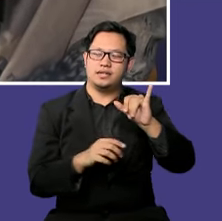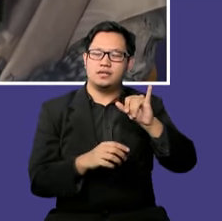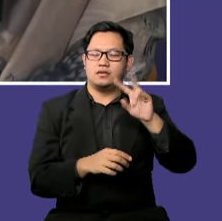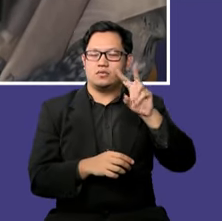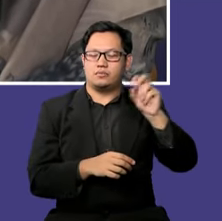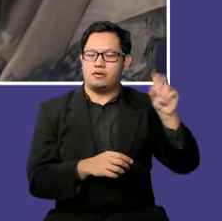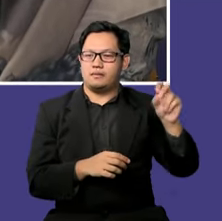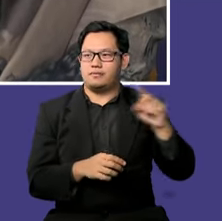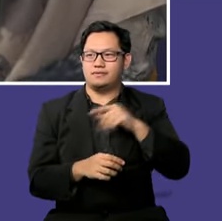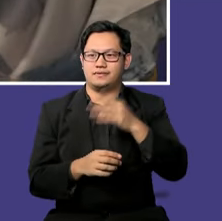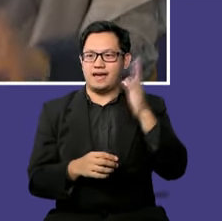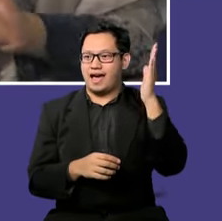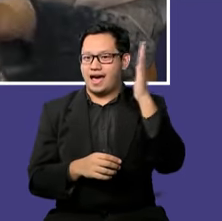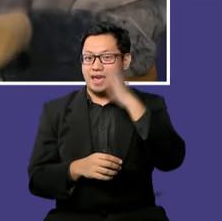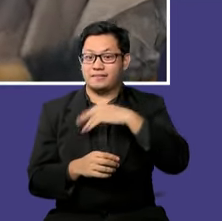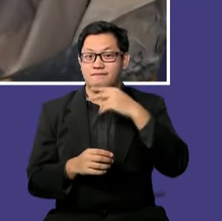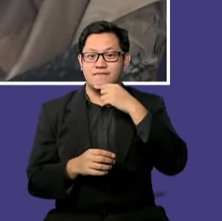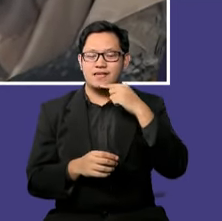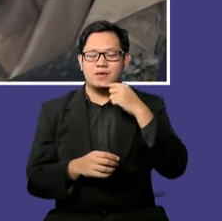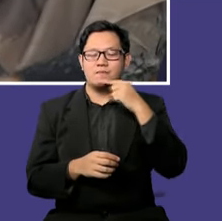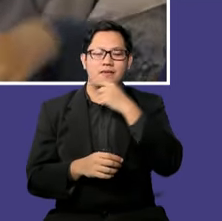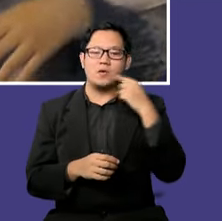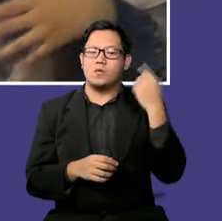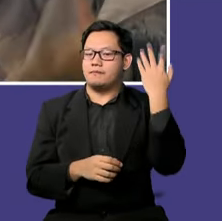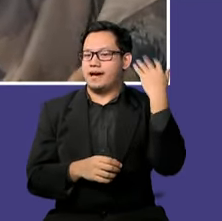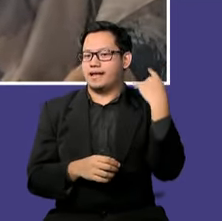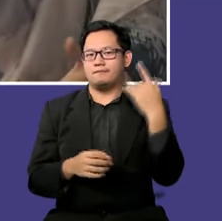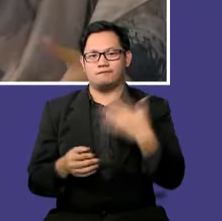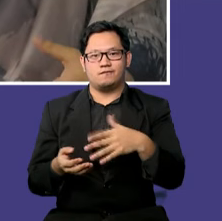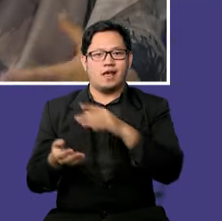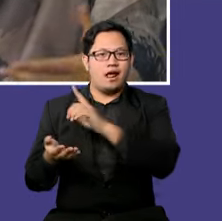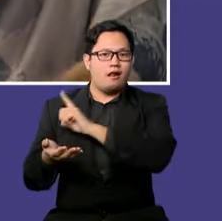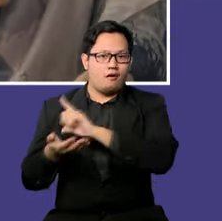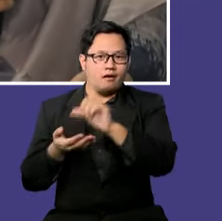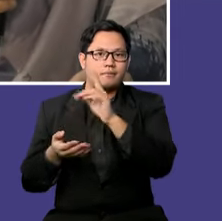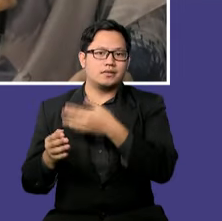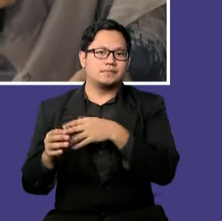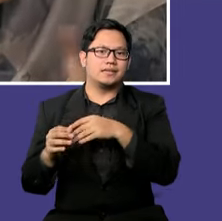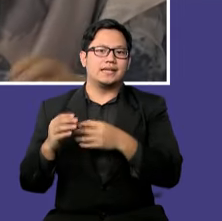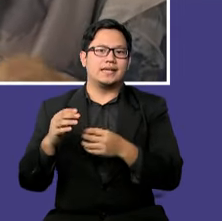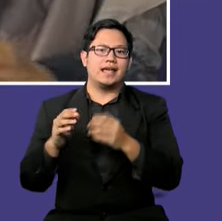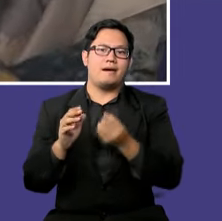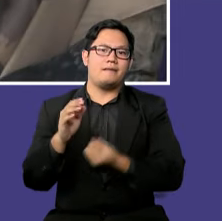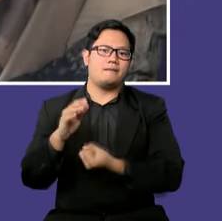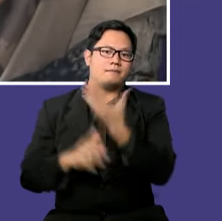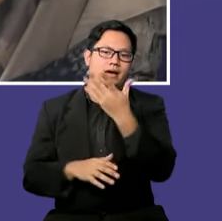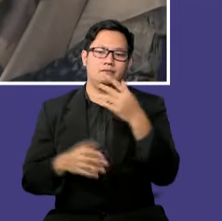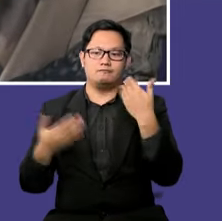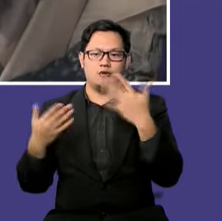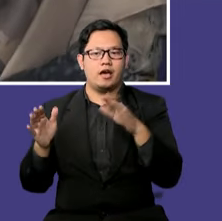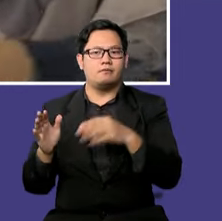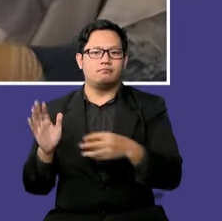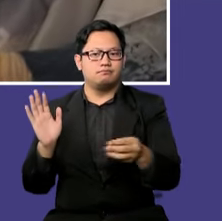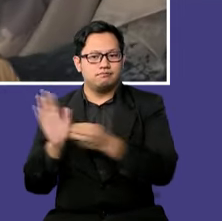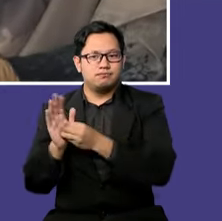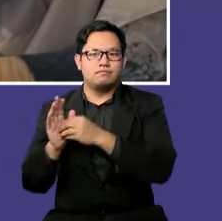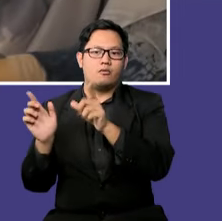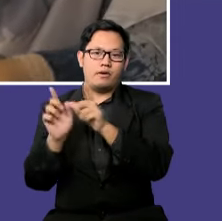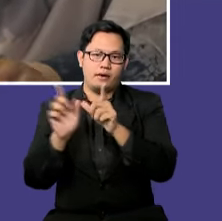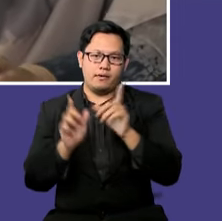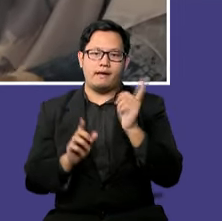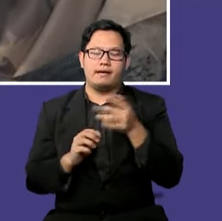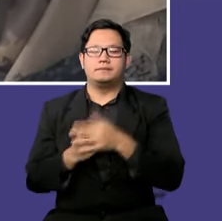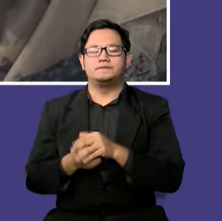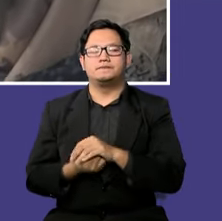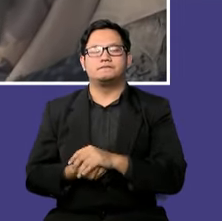baik majuli per hari Minggu kemarin juga sudah update laporannya kita berikan juga diportal coffee 19.tv kalau